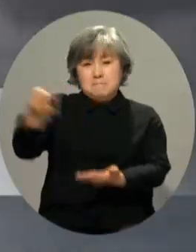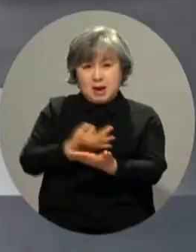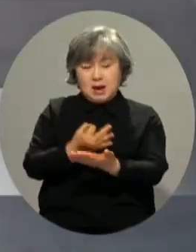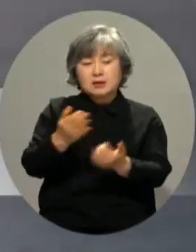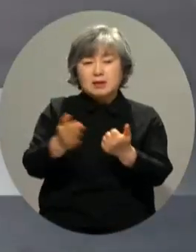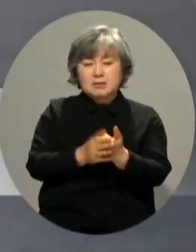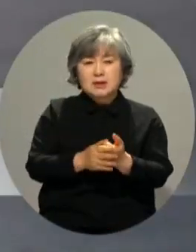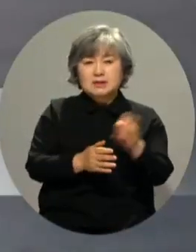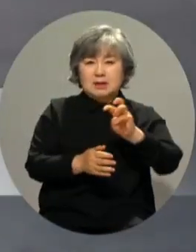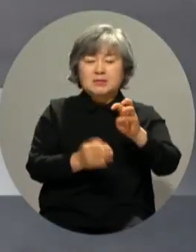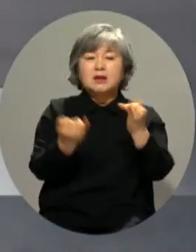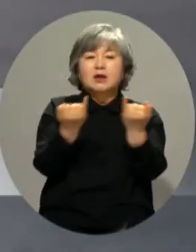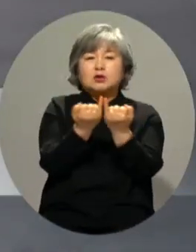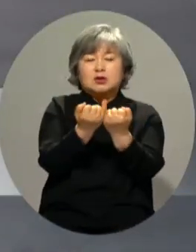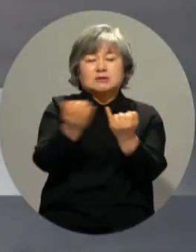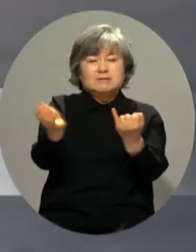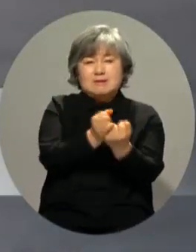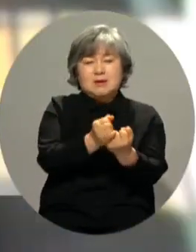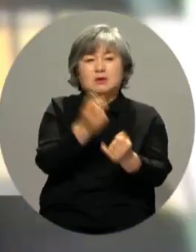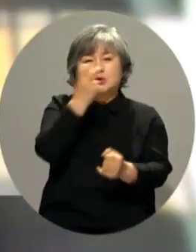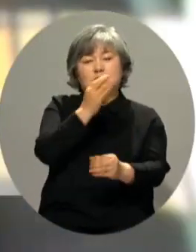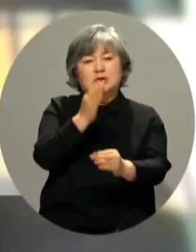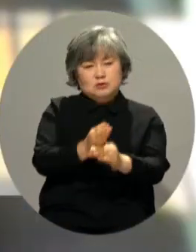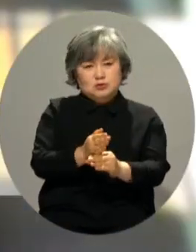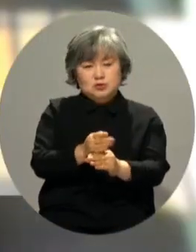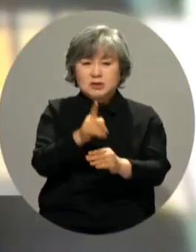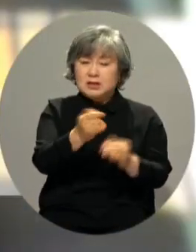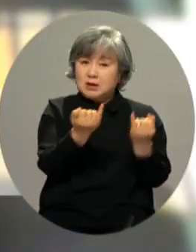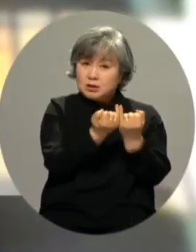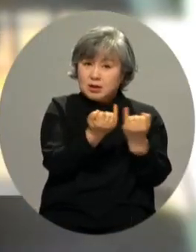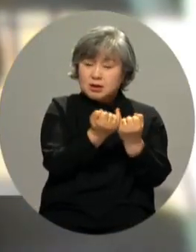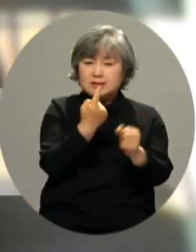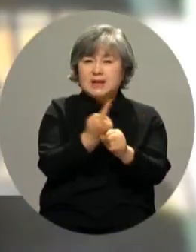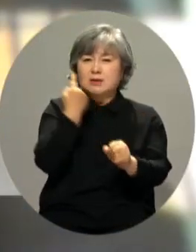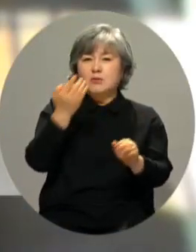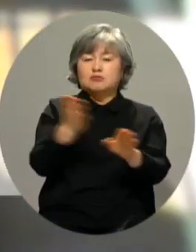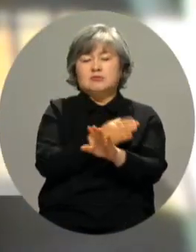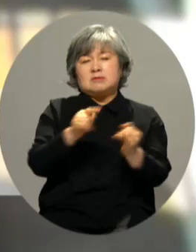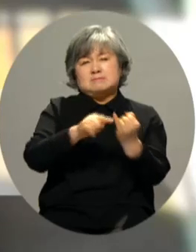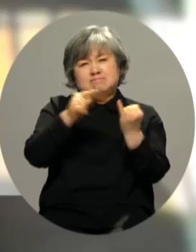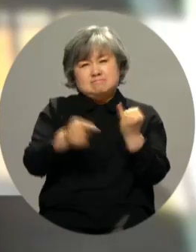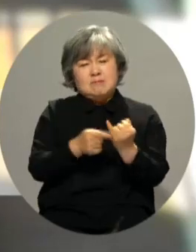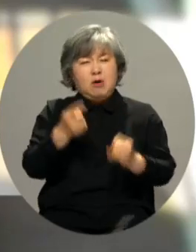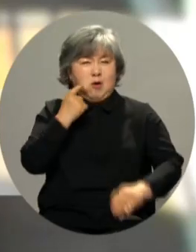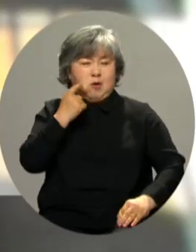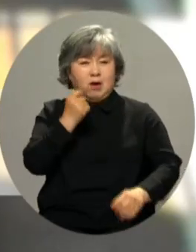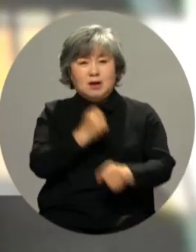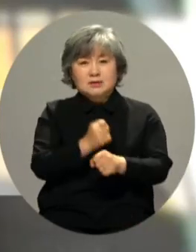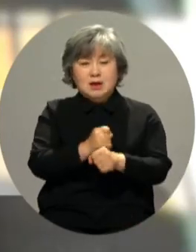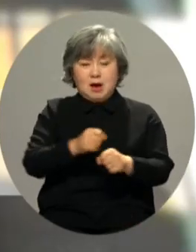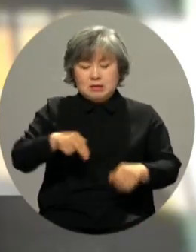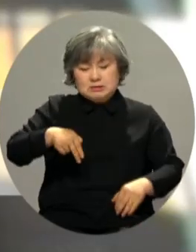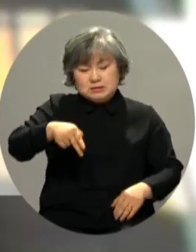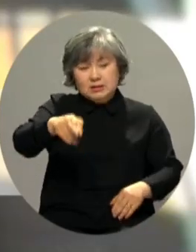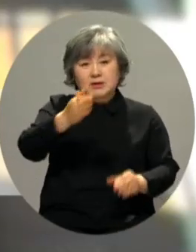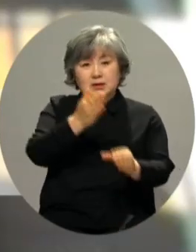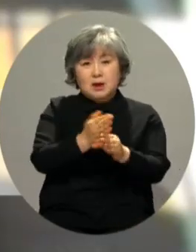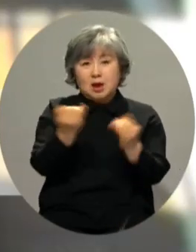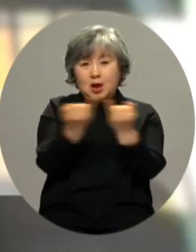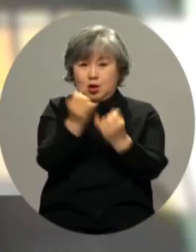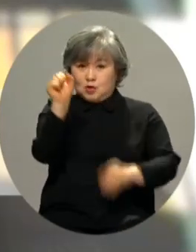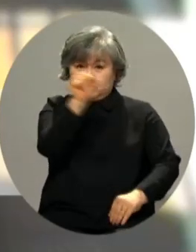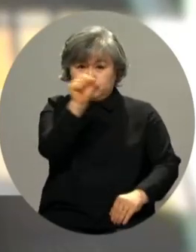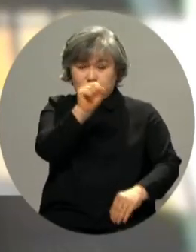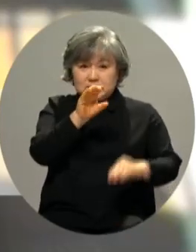혐의로 30대 여성을 붙잡아 조사 중입니다이 여성은 작년부터 임신부 행세를 하며 길을 걷다가